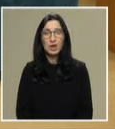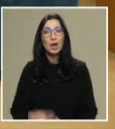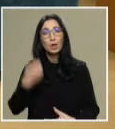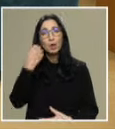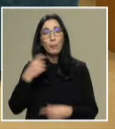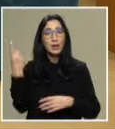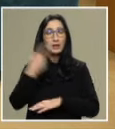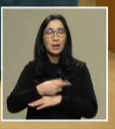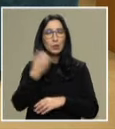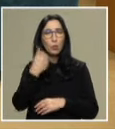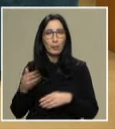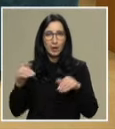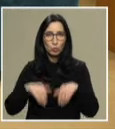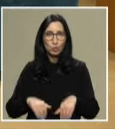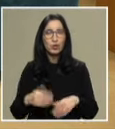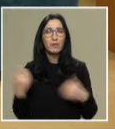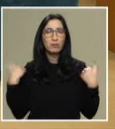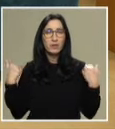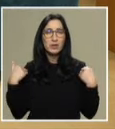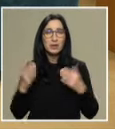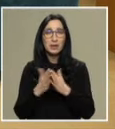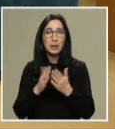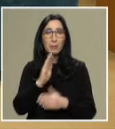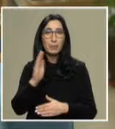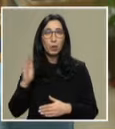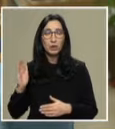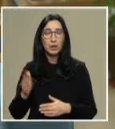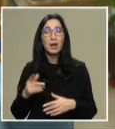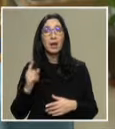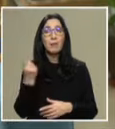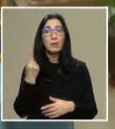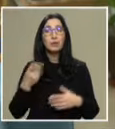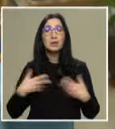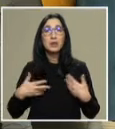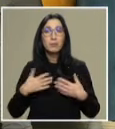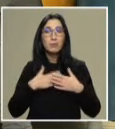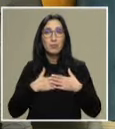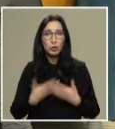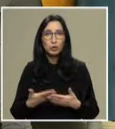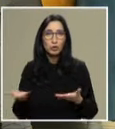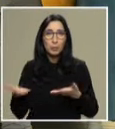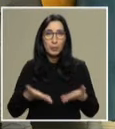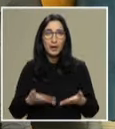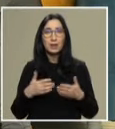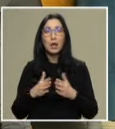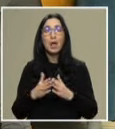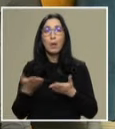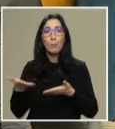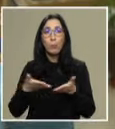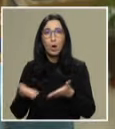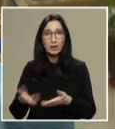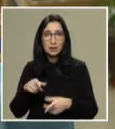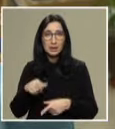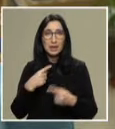Добър ден и добре дошли в Университетската библиотека. Първо бих искала да ви благодаря за това, че приехте поканата ни за тази